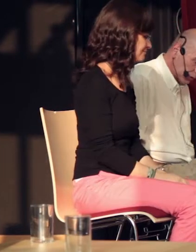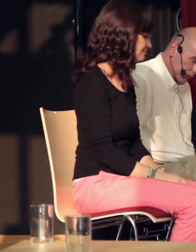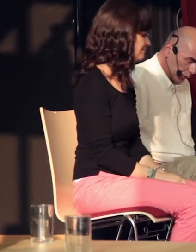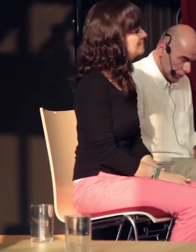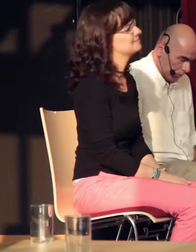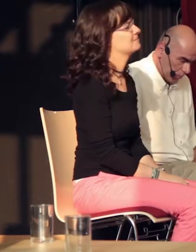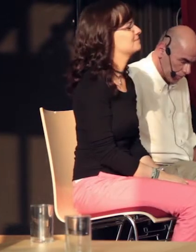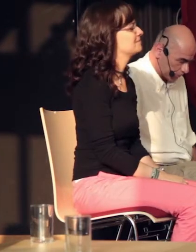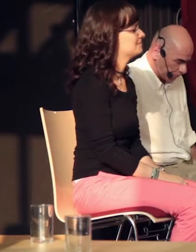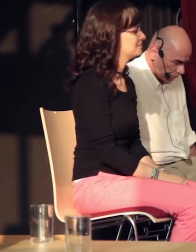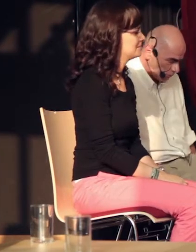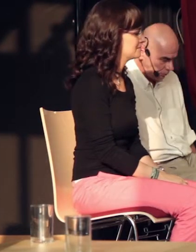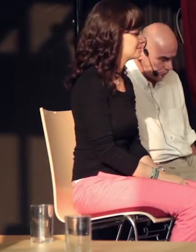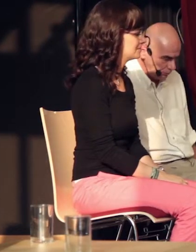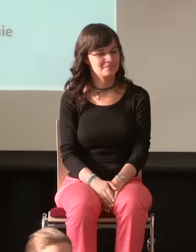so,